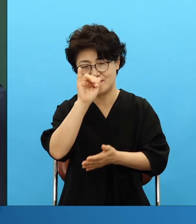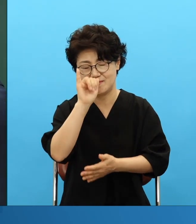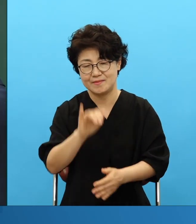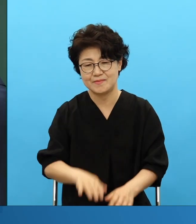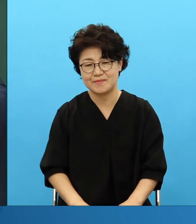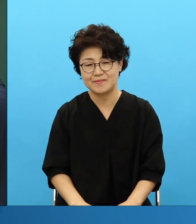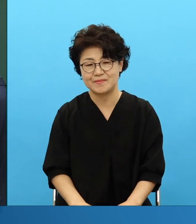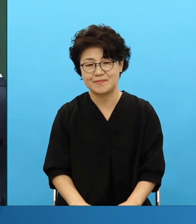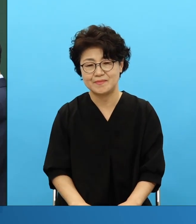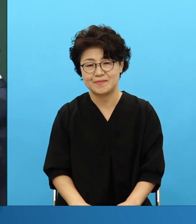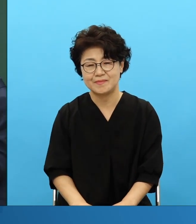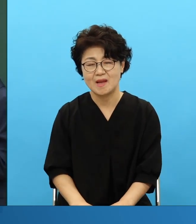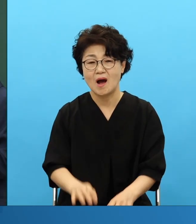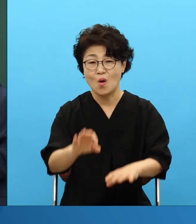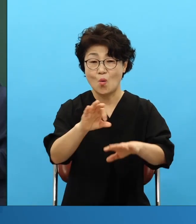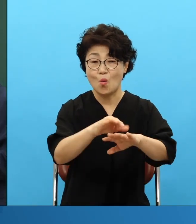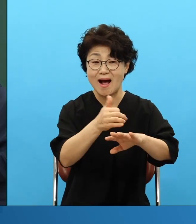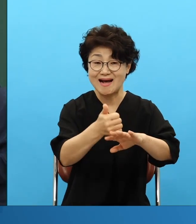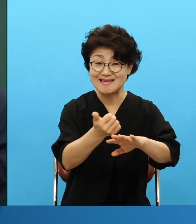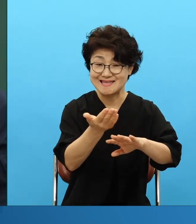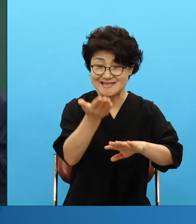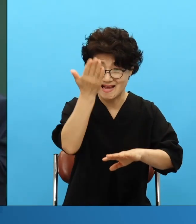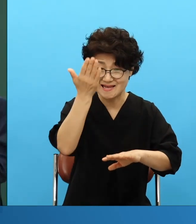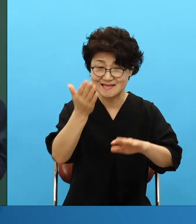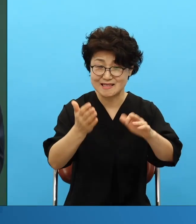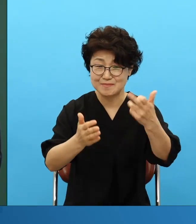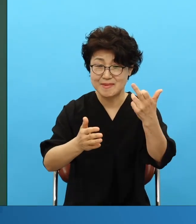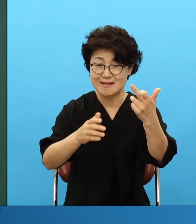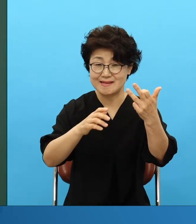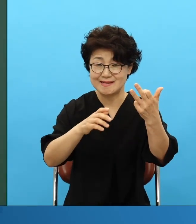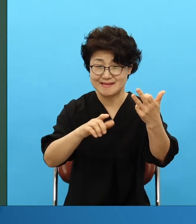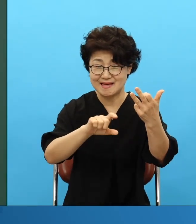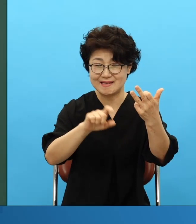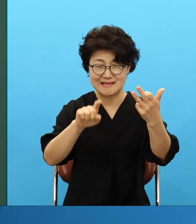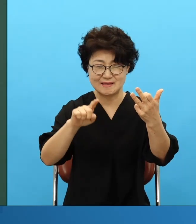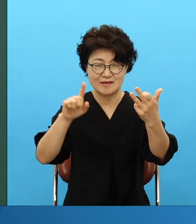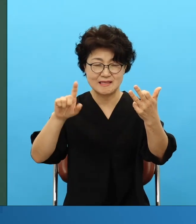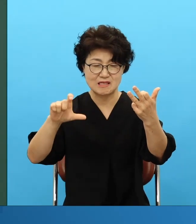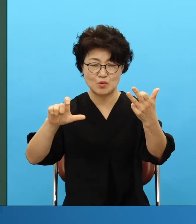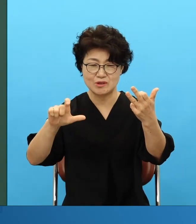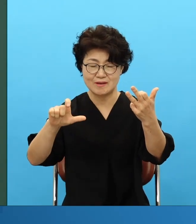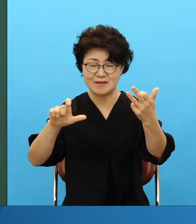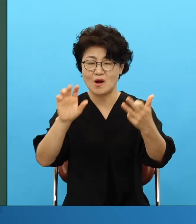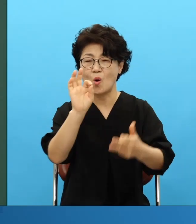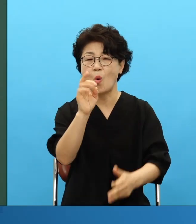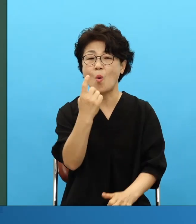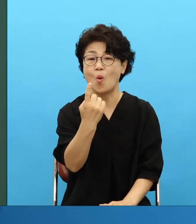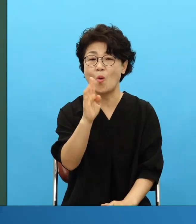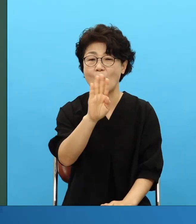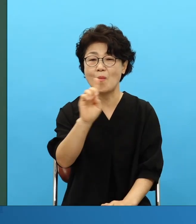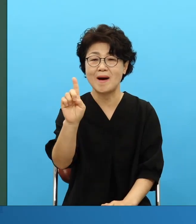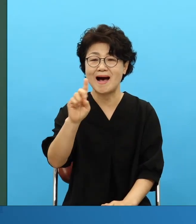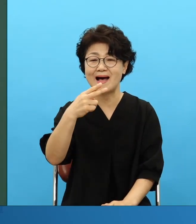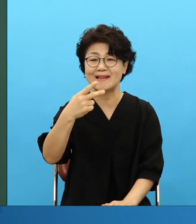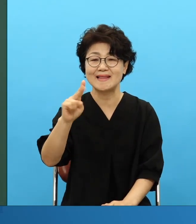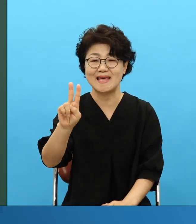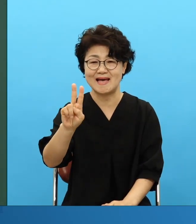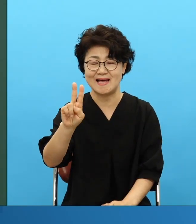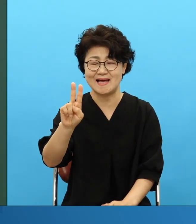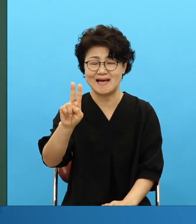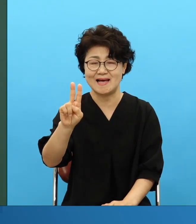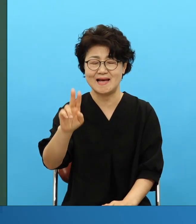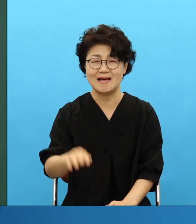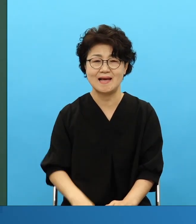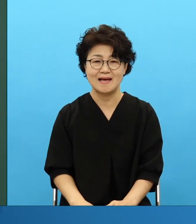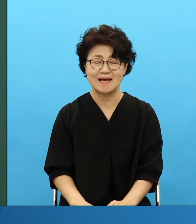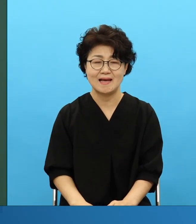situation comes. 오바다입니다. Obadiah. 산업인 여러분에게 하나님의 나라의 응답이 임하면